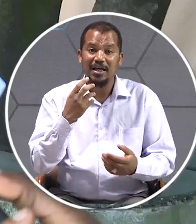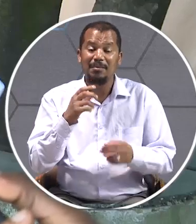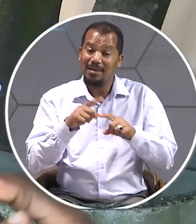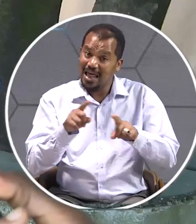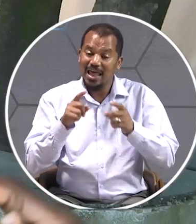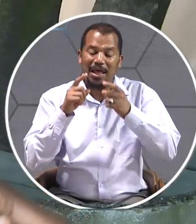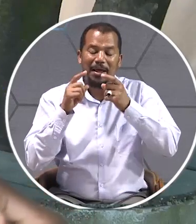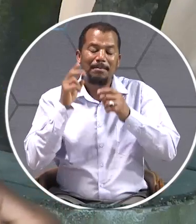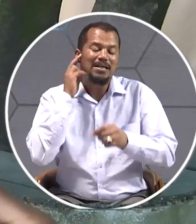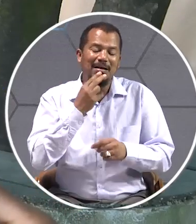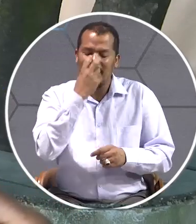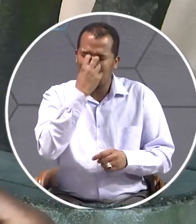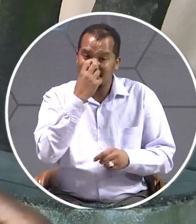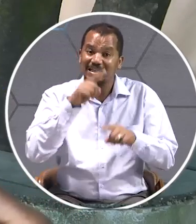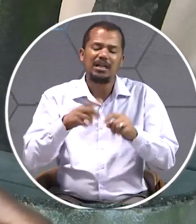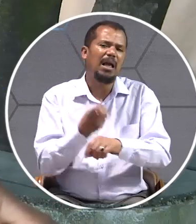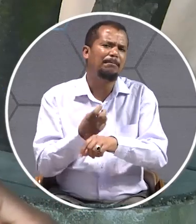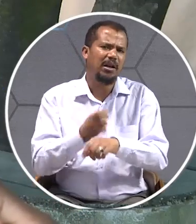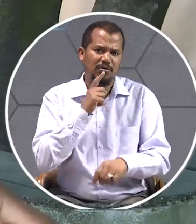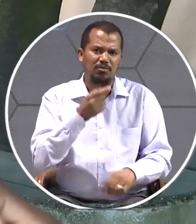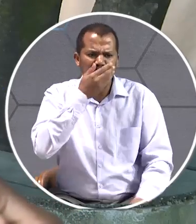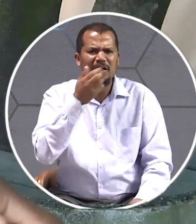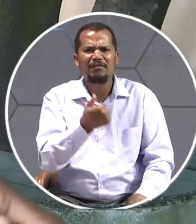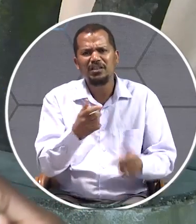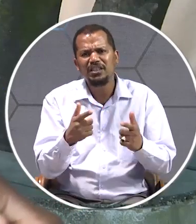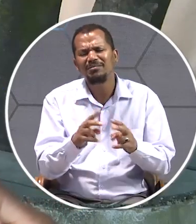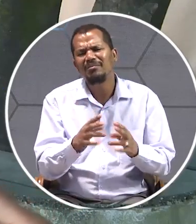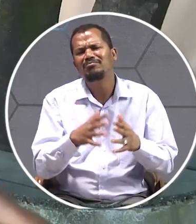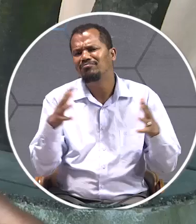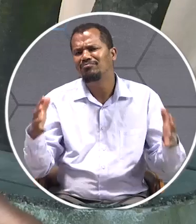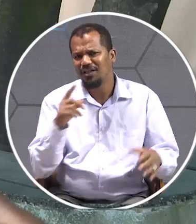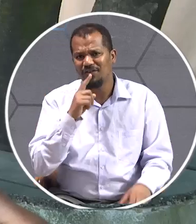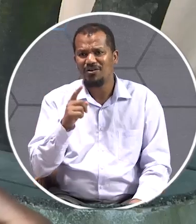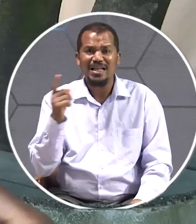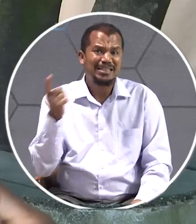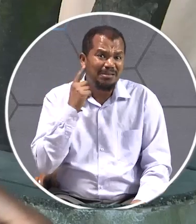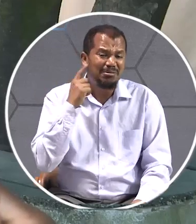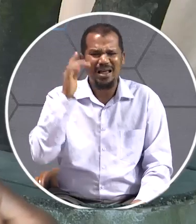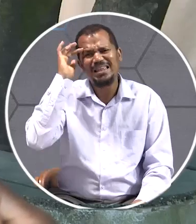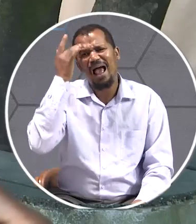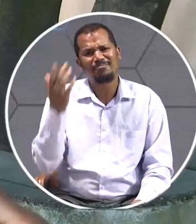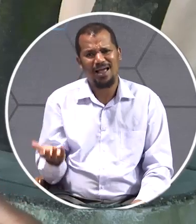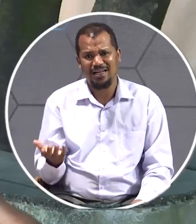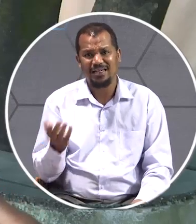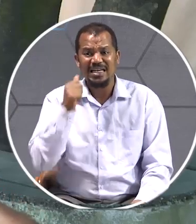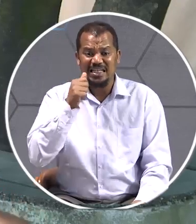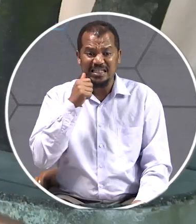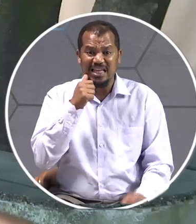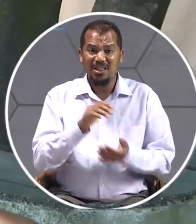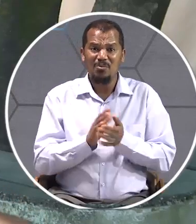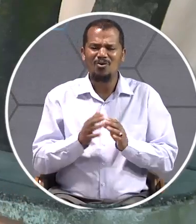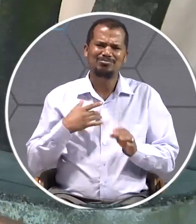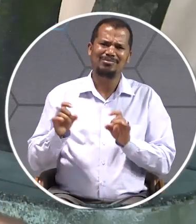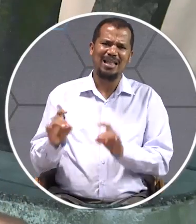በተለይ መስማትና ላየት ለተሳናቸውም ከባድ ነው የሚሆነው። የመደፈር እድሉም ሰፊ ነው እና ያምሻል። አካል ጉዳተኛ